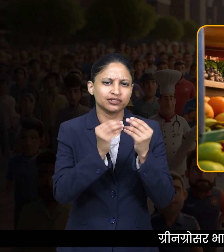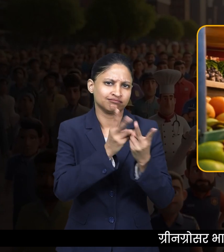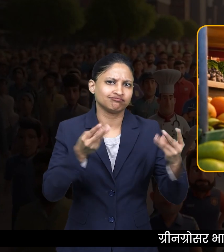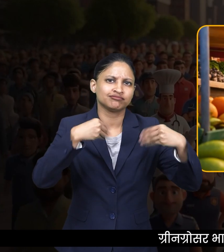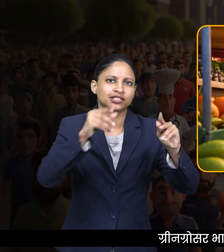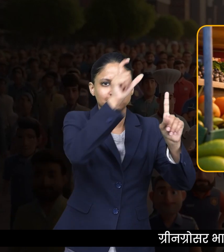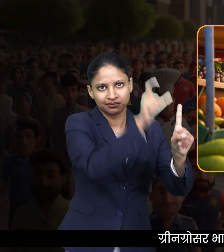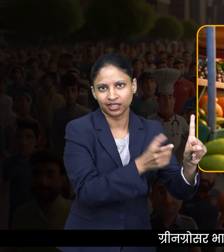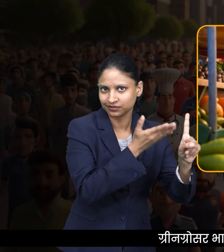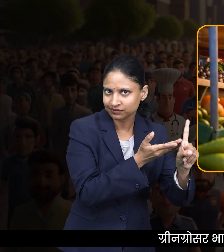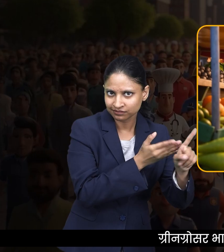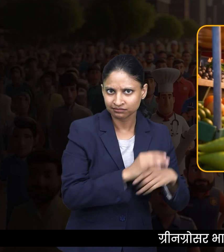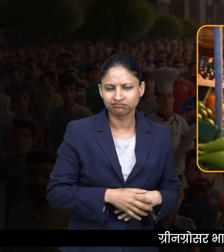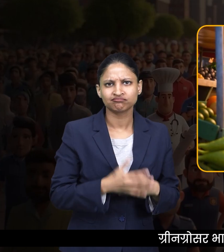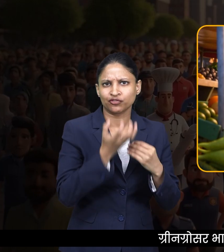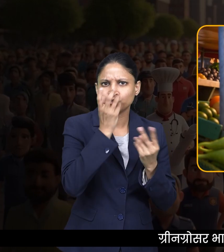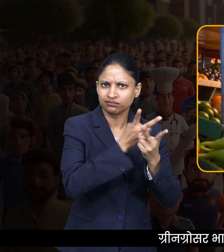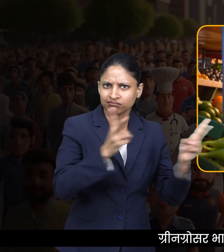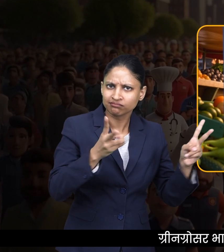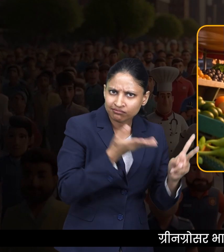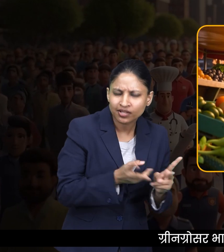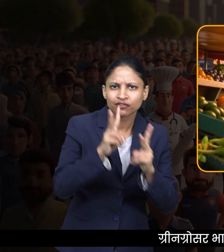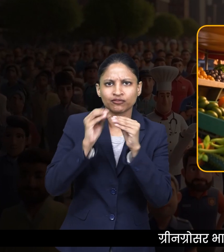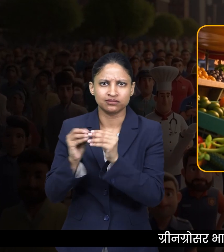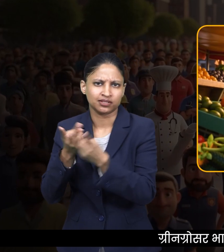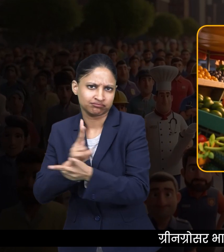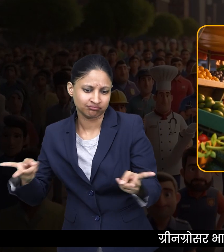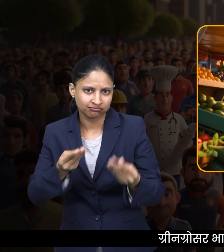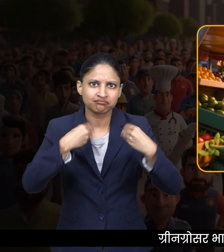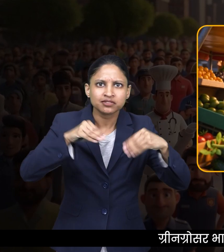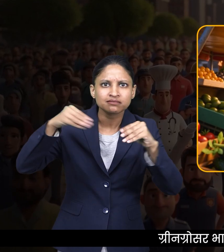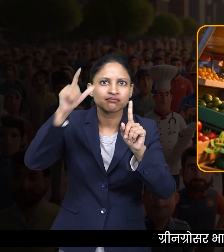ग्रीन ग्रोसर भाज्या आणि फळे विकतो.